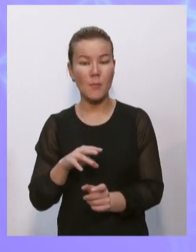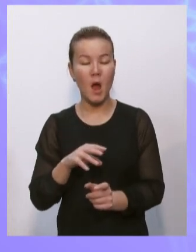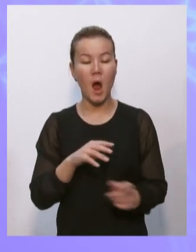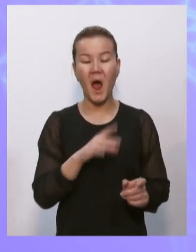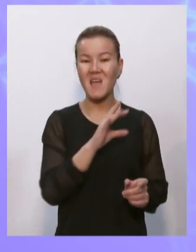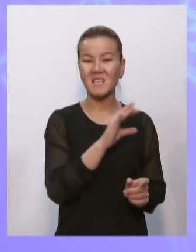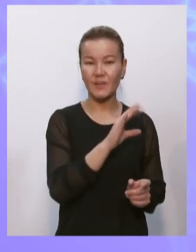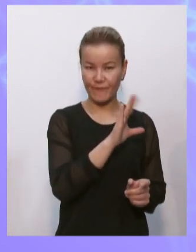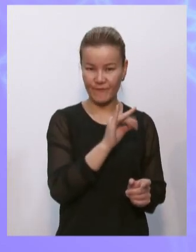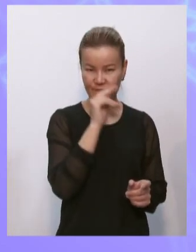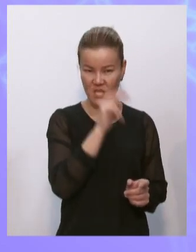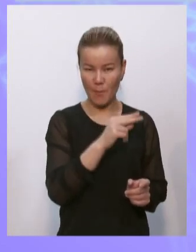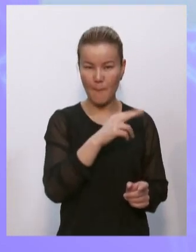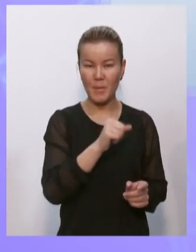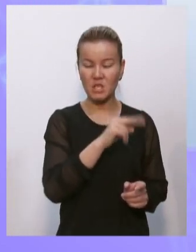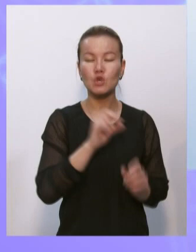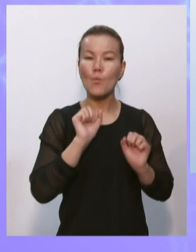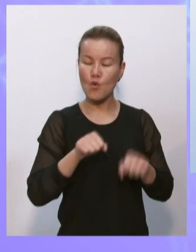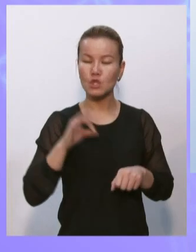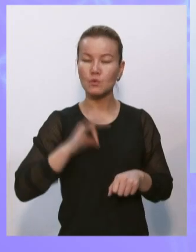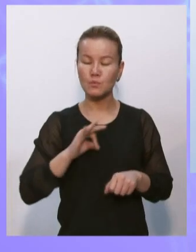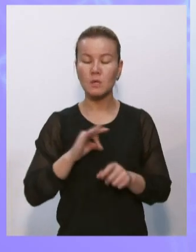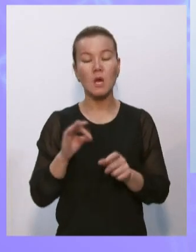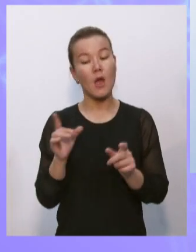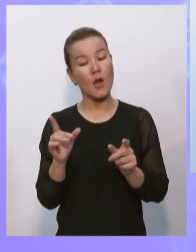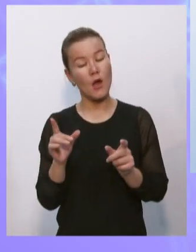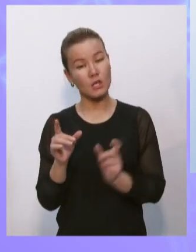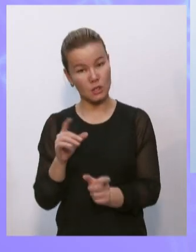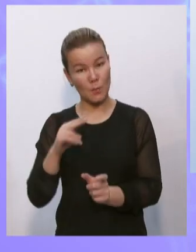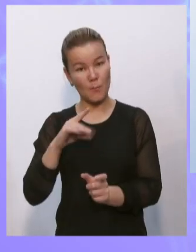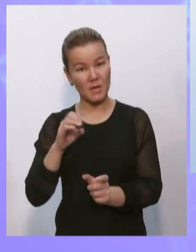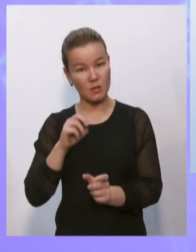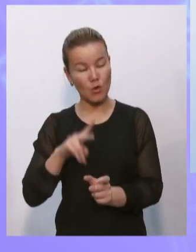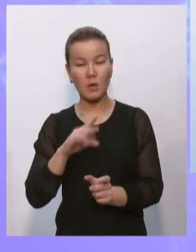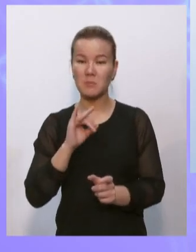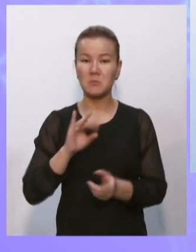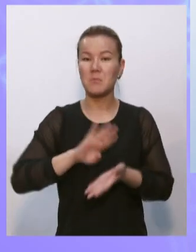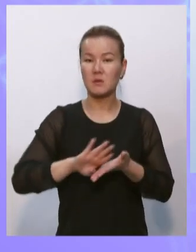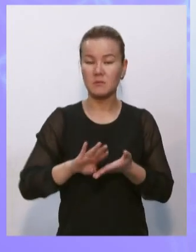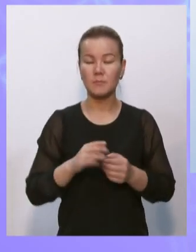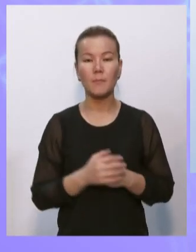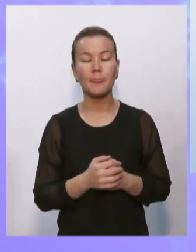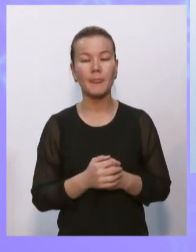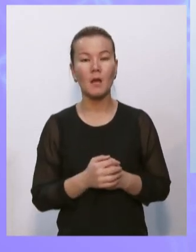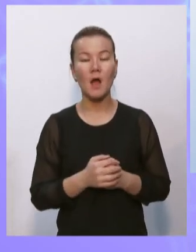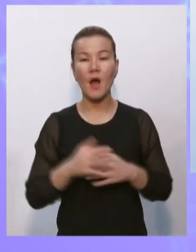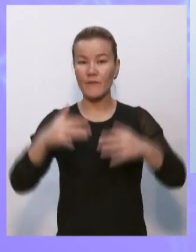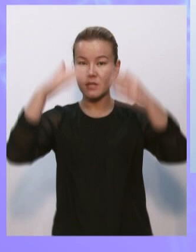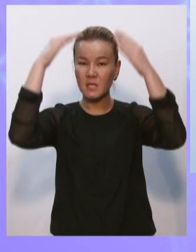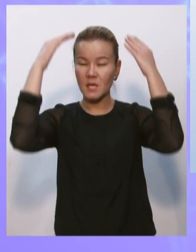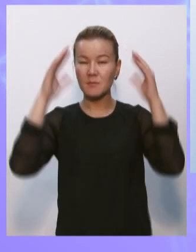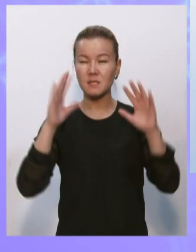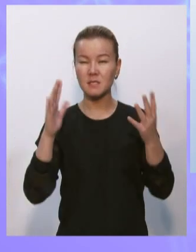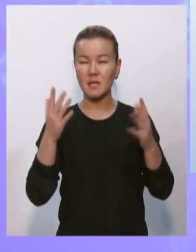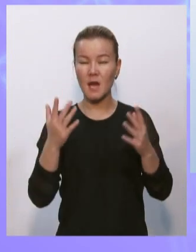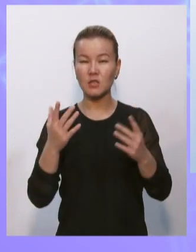падеж может употребляться как с предлогом, так и без. В небе сияет